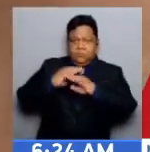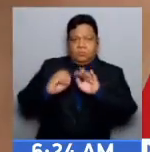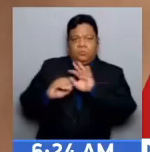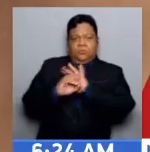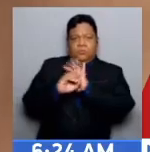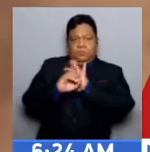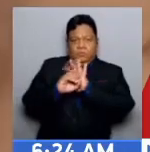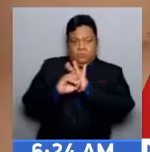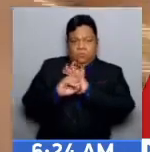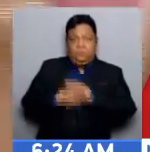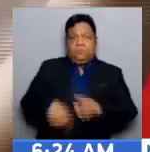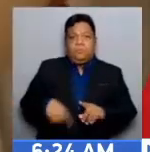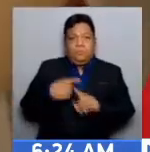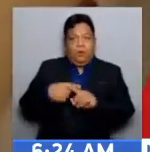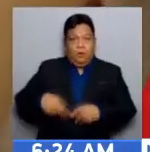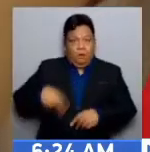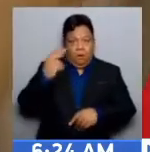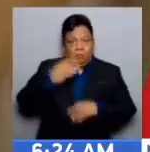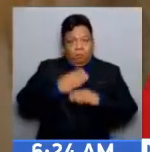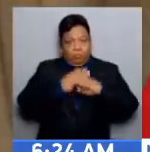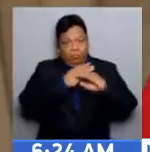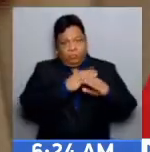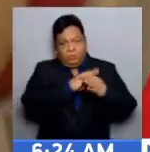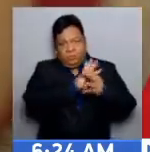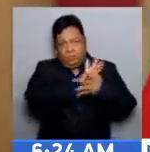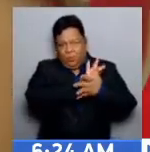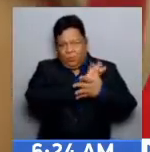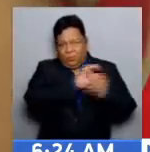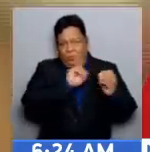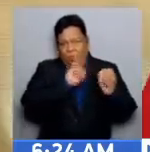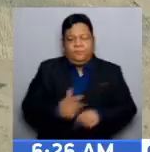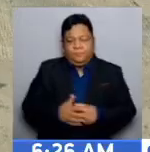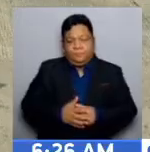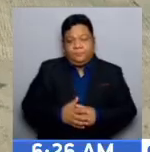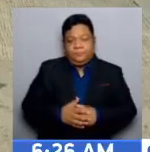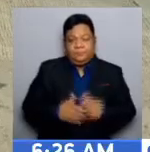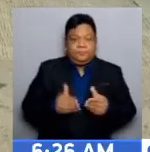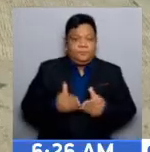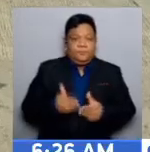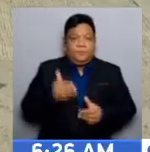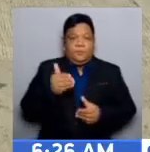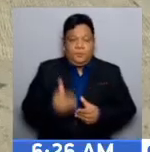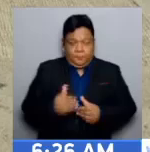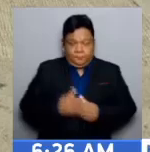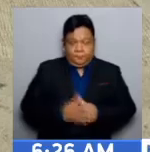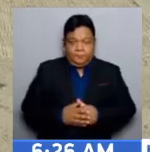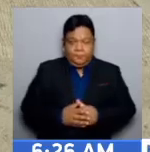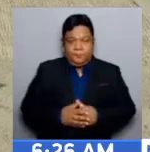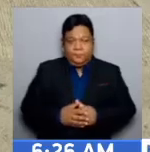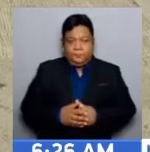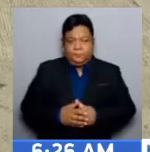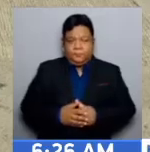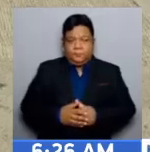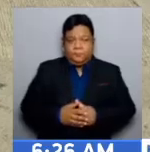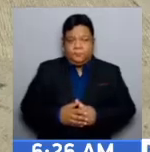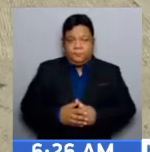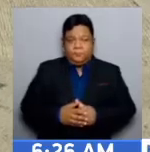nilang proteksyon laban sa original na COVID-19 strain. Muli naman po nang uupo no,